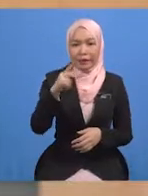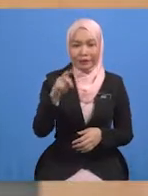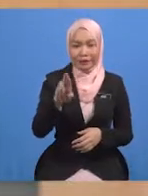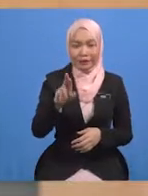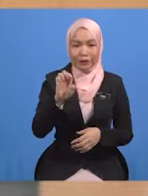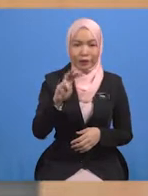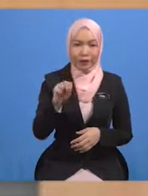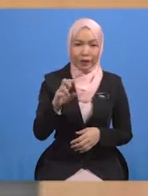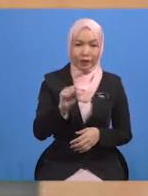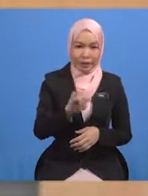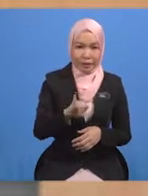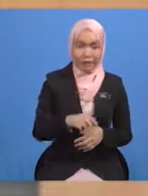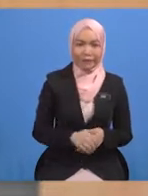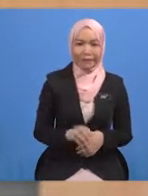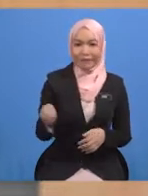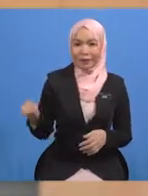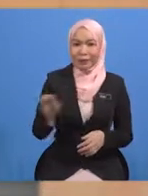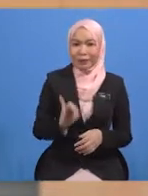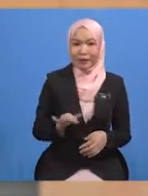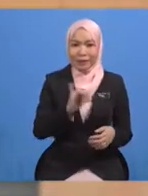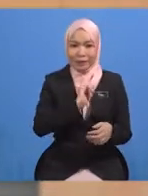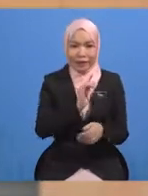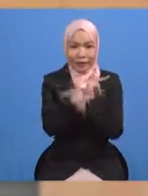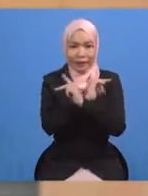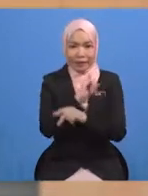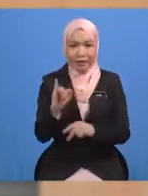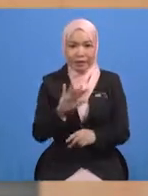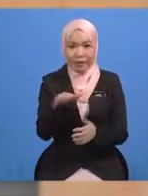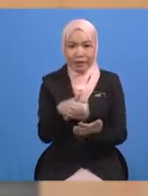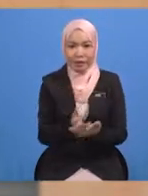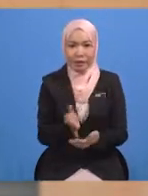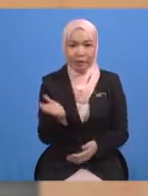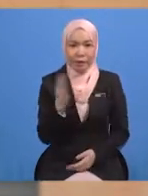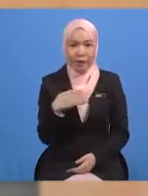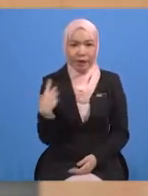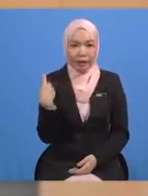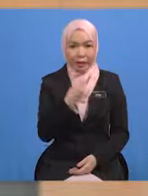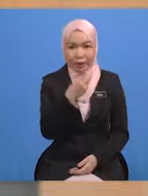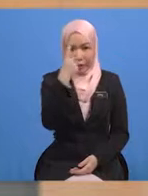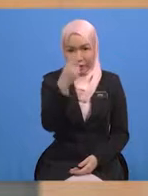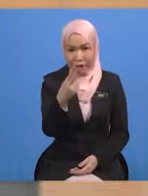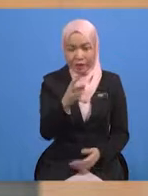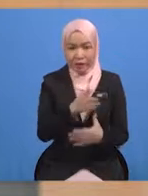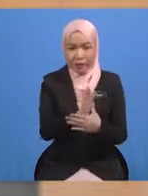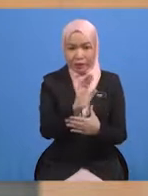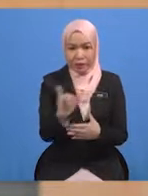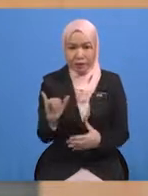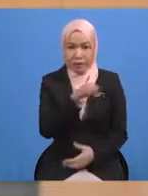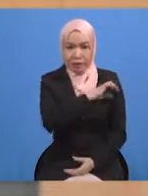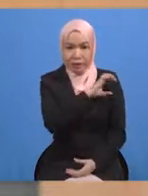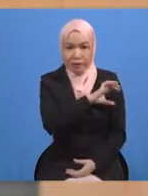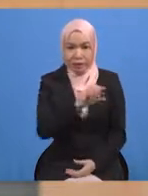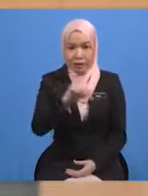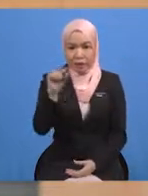Murid-murid yang cikgu kasihi sekalian, mari kita lihat secara lanjut berdasarkan ciri-ciri gelombang yang